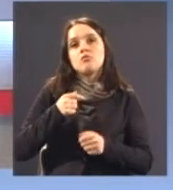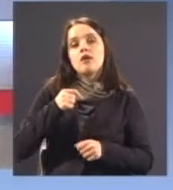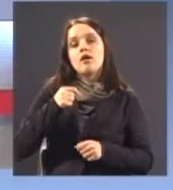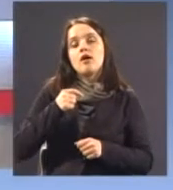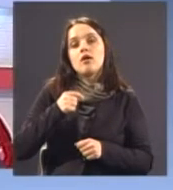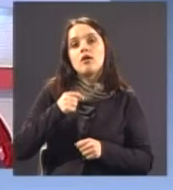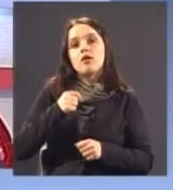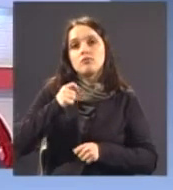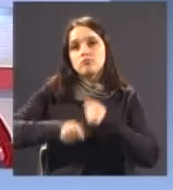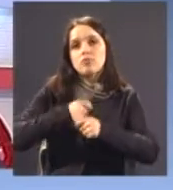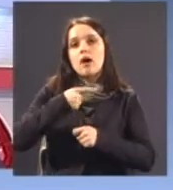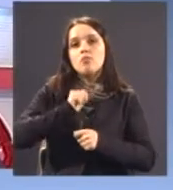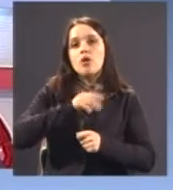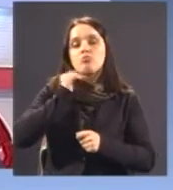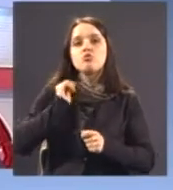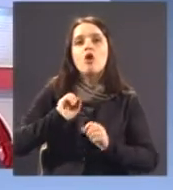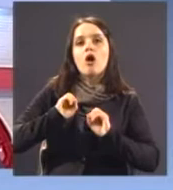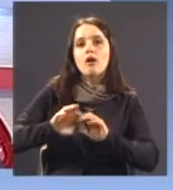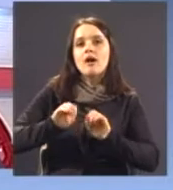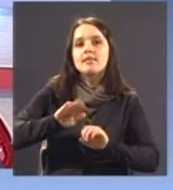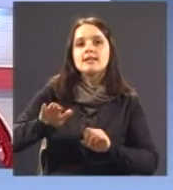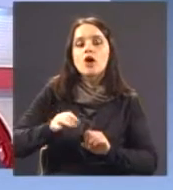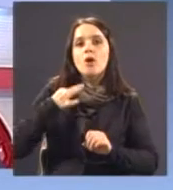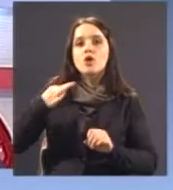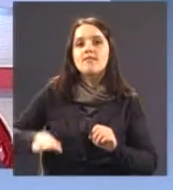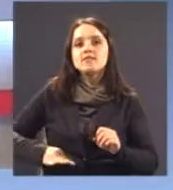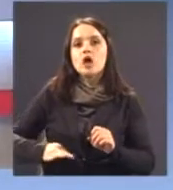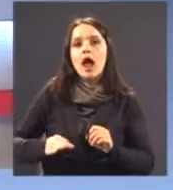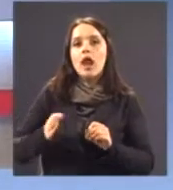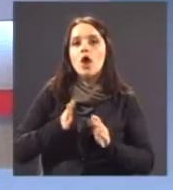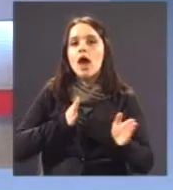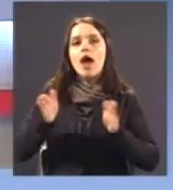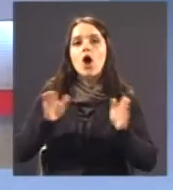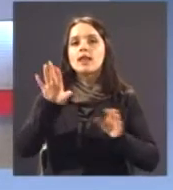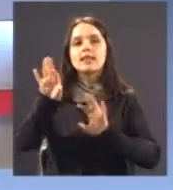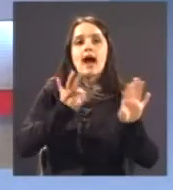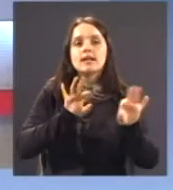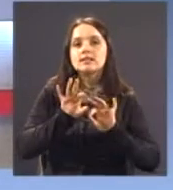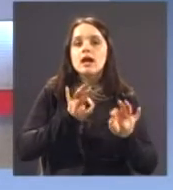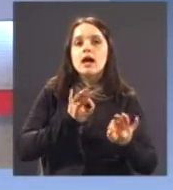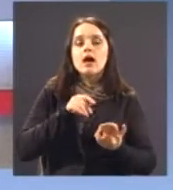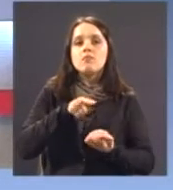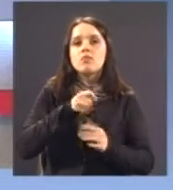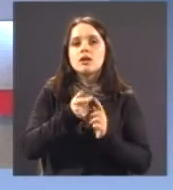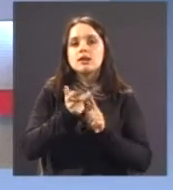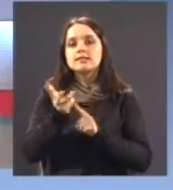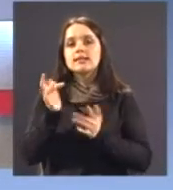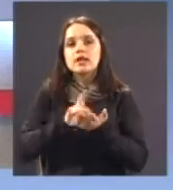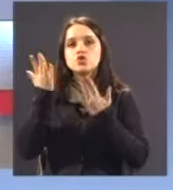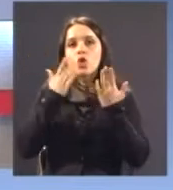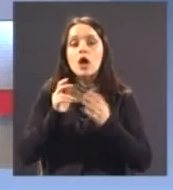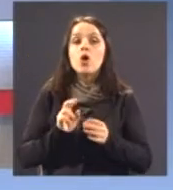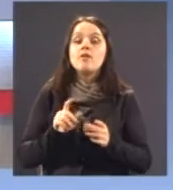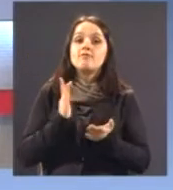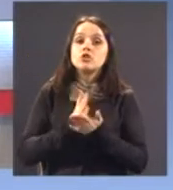njihovoj profesionalnoj orijentaciji. Mi imamo niz srednjih škola. Inkluzija je već i u njima, i u srednjim školama